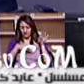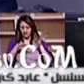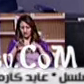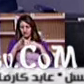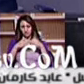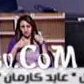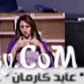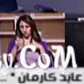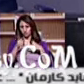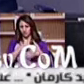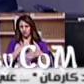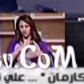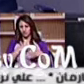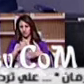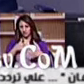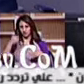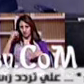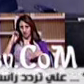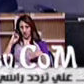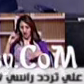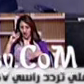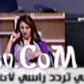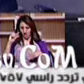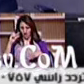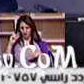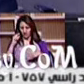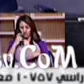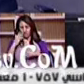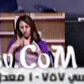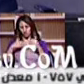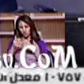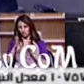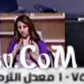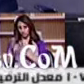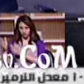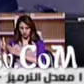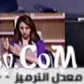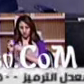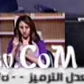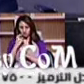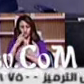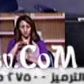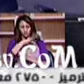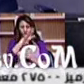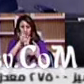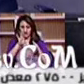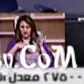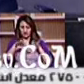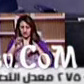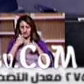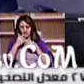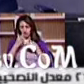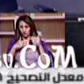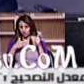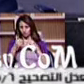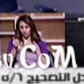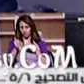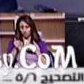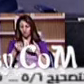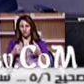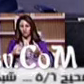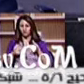ما تم تداوله على احدى صفحات الفيسبوك من مزاعم عن حضور المهندس احمد ابو هشيمه الاجتماع دخل شقه بمنطقه رابعه العدويه مع